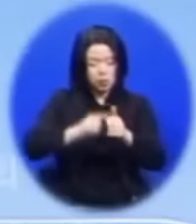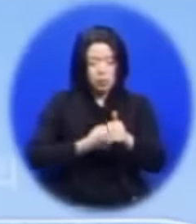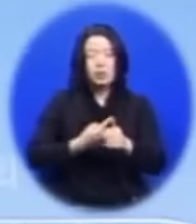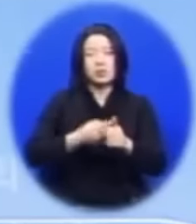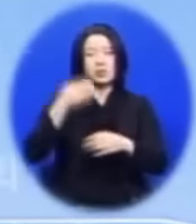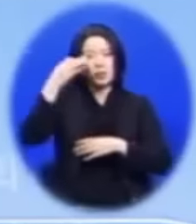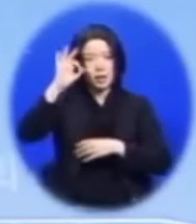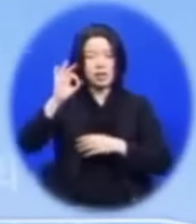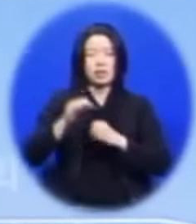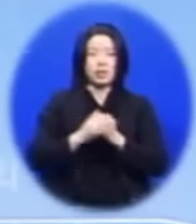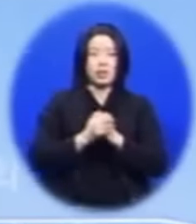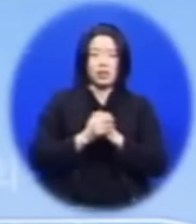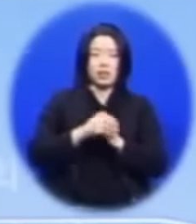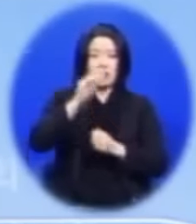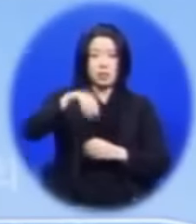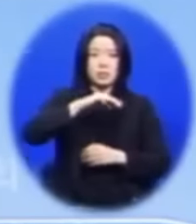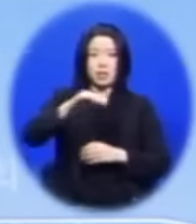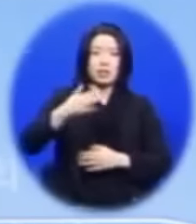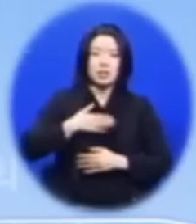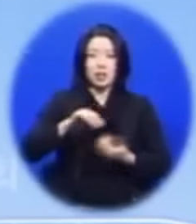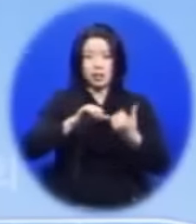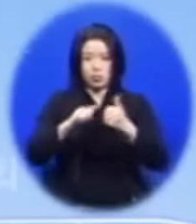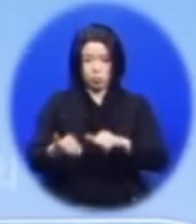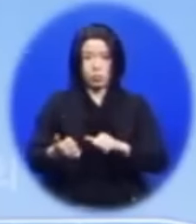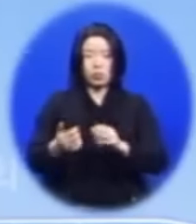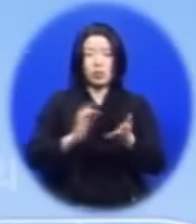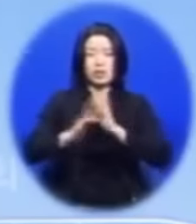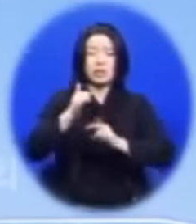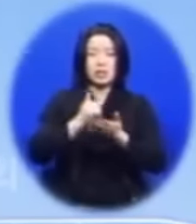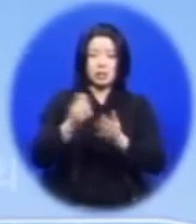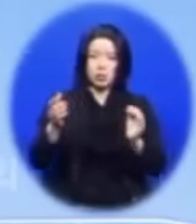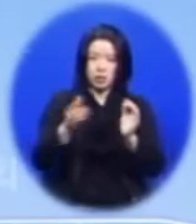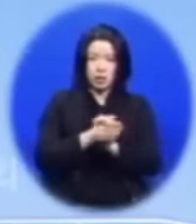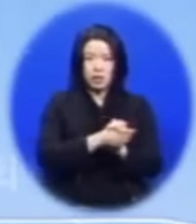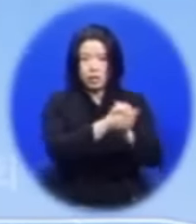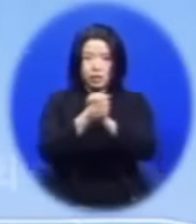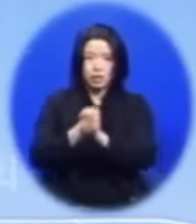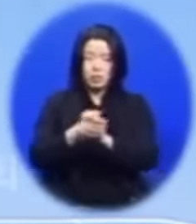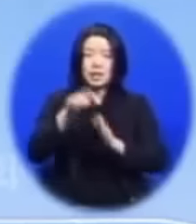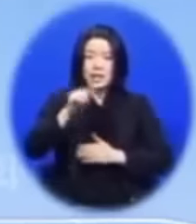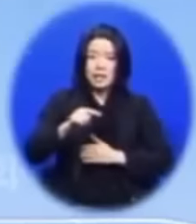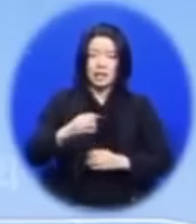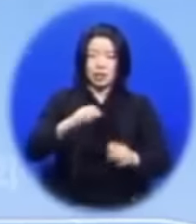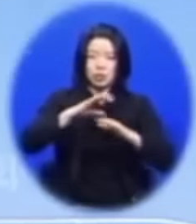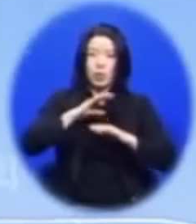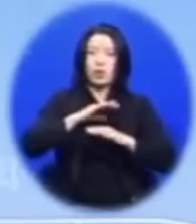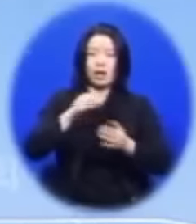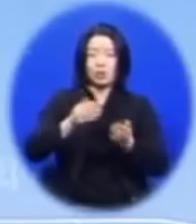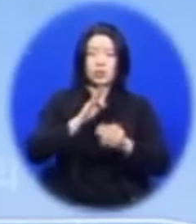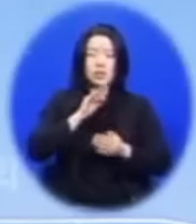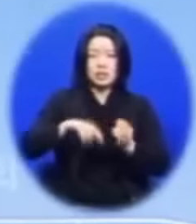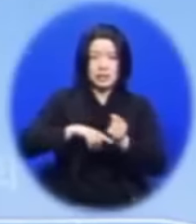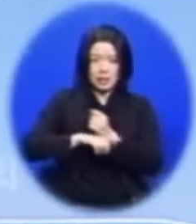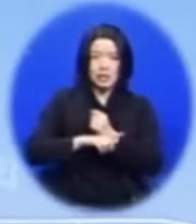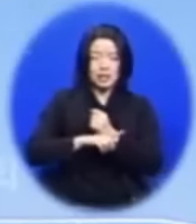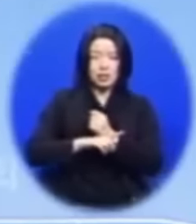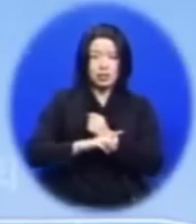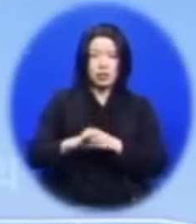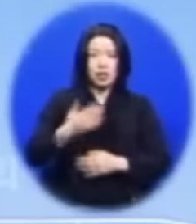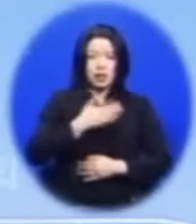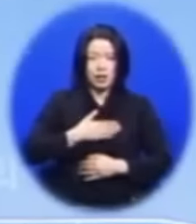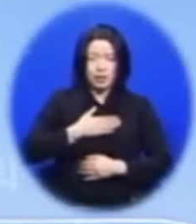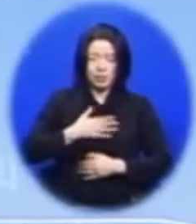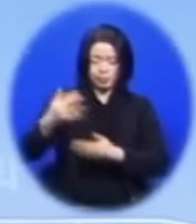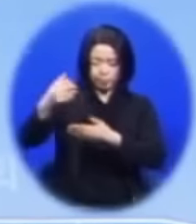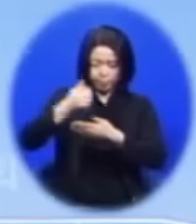겁니다 십자가에서 내가 죽고 예수님과 연합되는이 놀라운 진리를 비로소 가슴으로